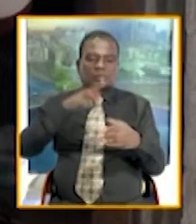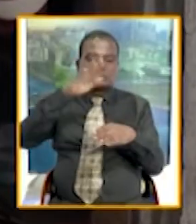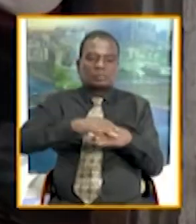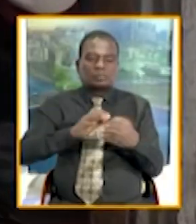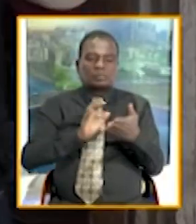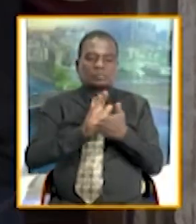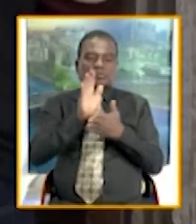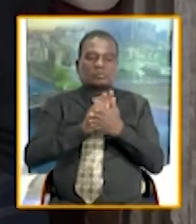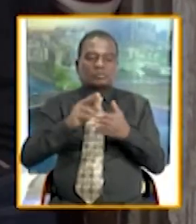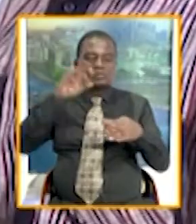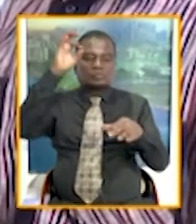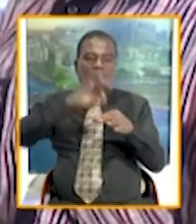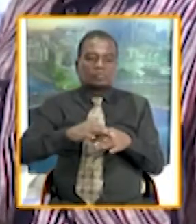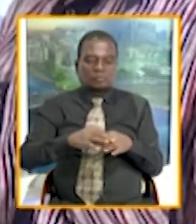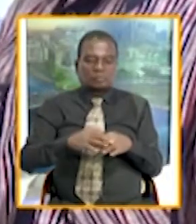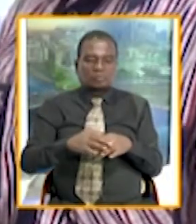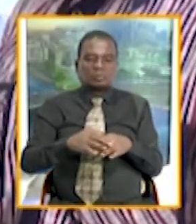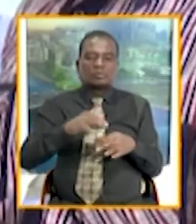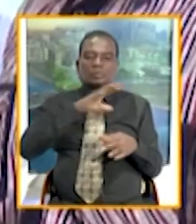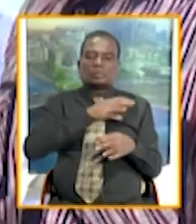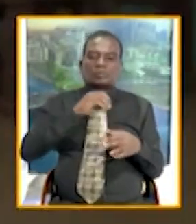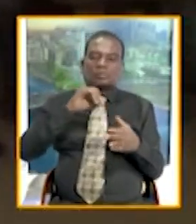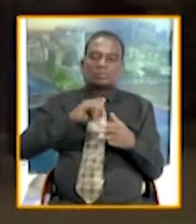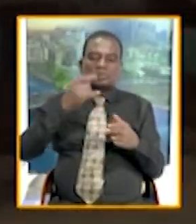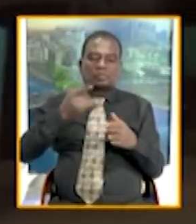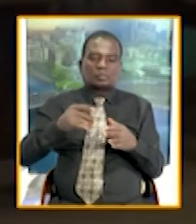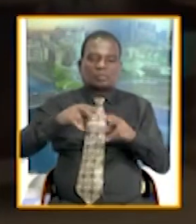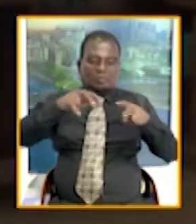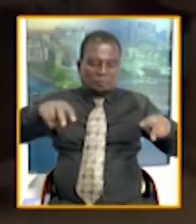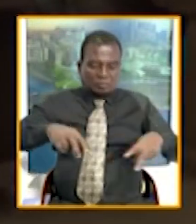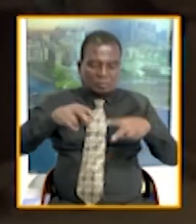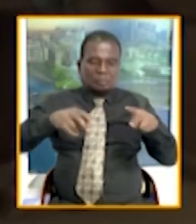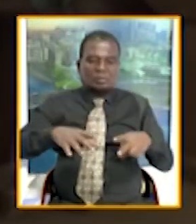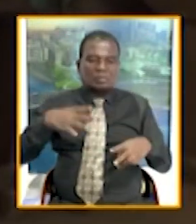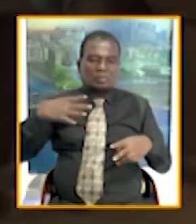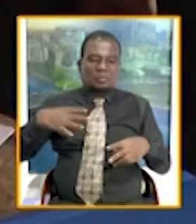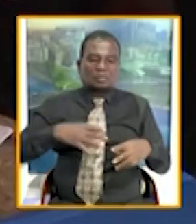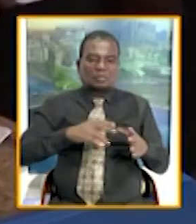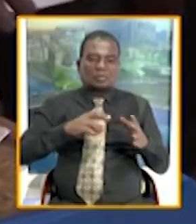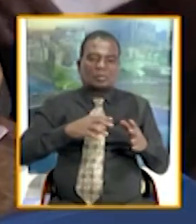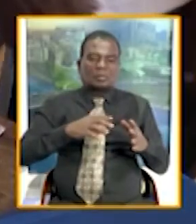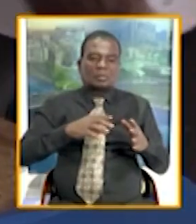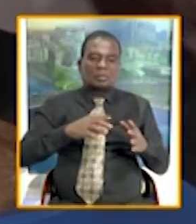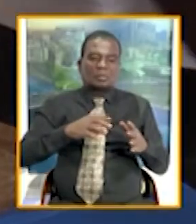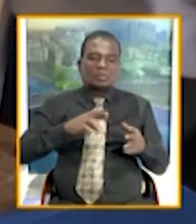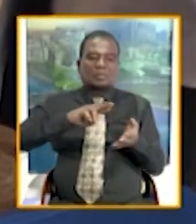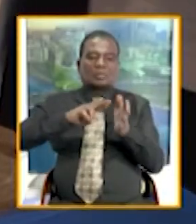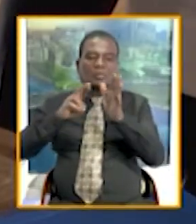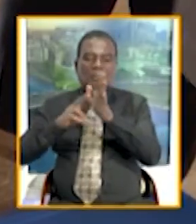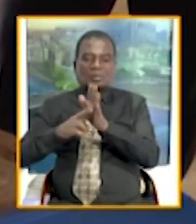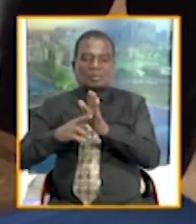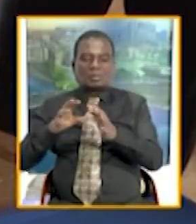En dehors du personnel du bureau de vote, ceux dédiés au contrôle, tels que les délégués des candidats.